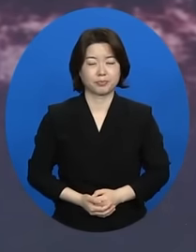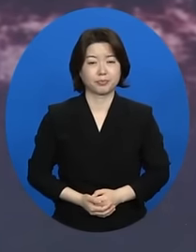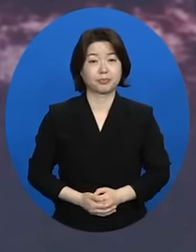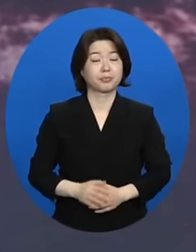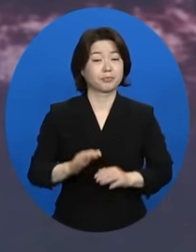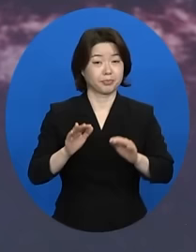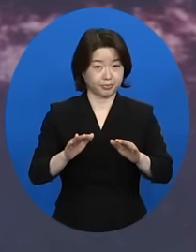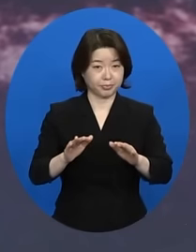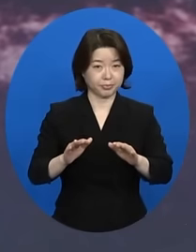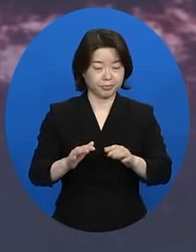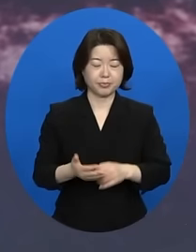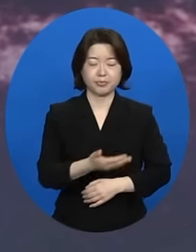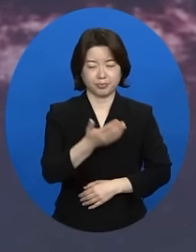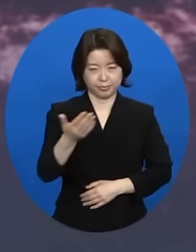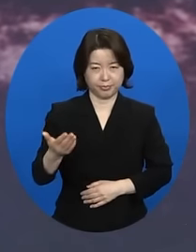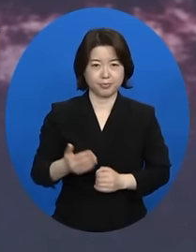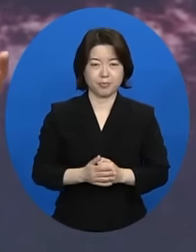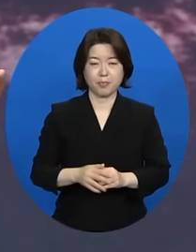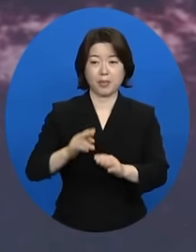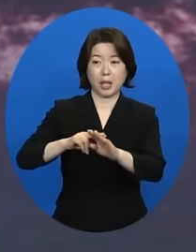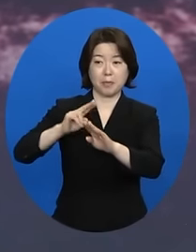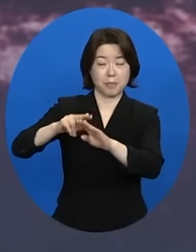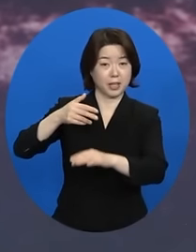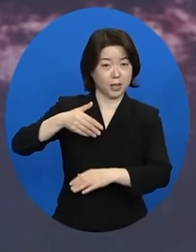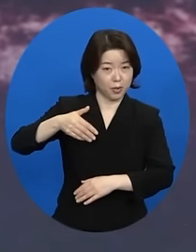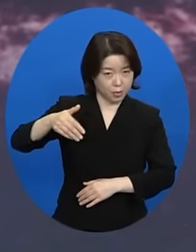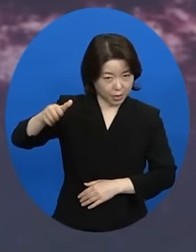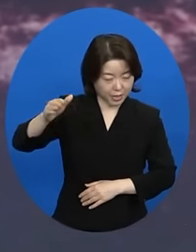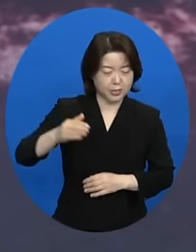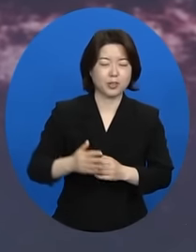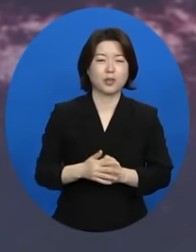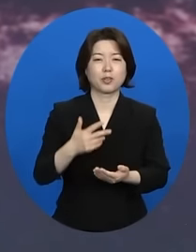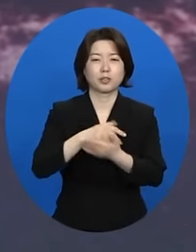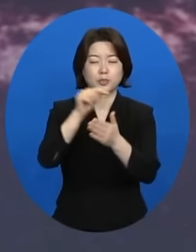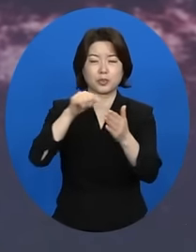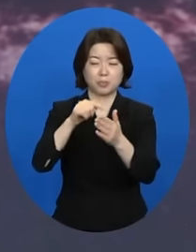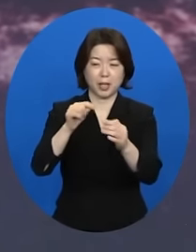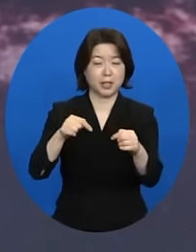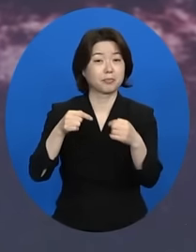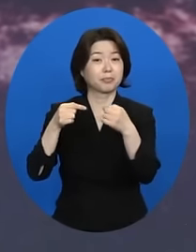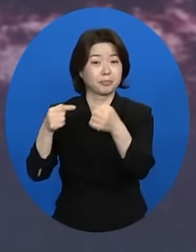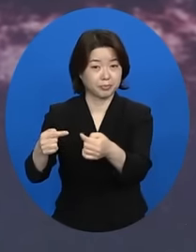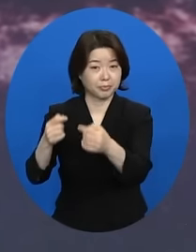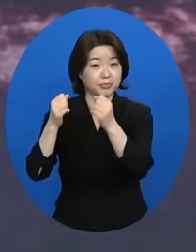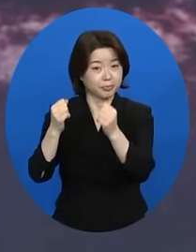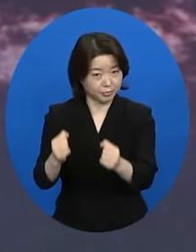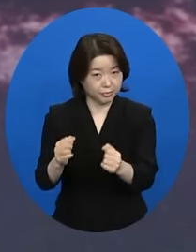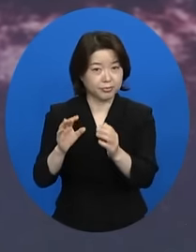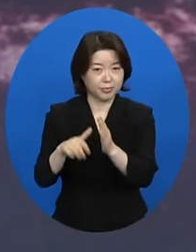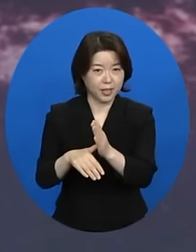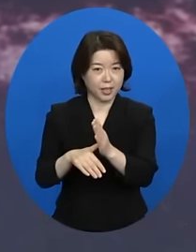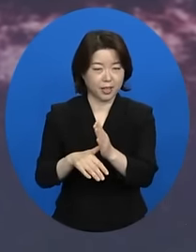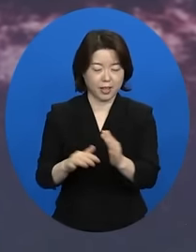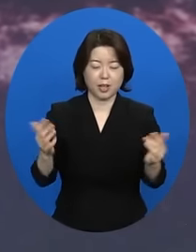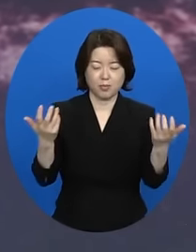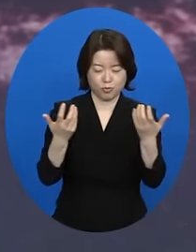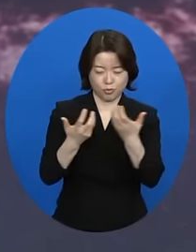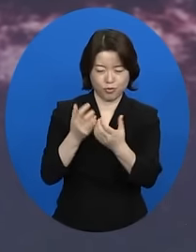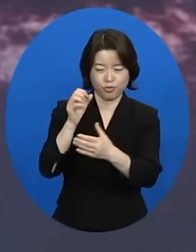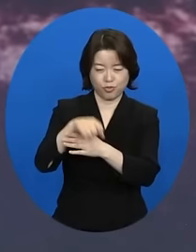그러므로 여러분 베들레 올라가서 주님 안에 거할 때에 풍성한 열매를